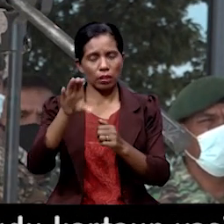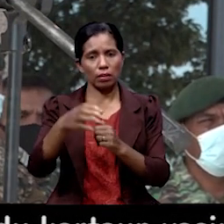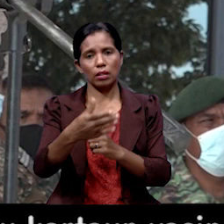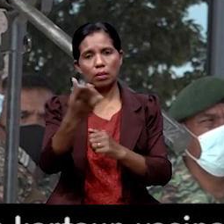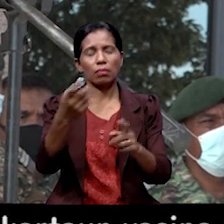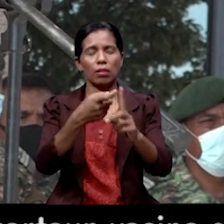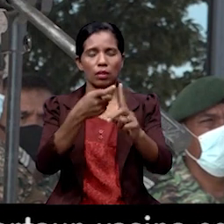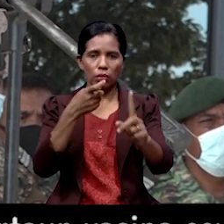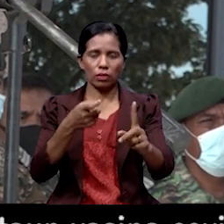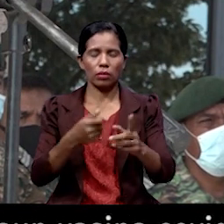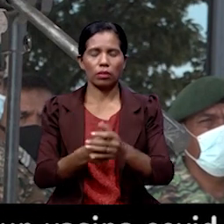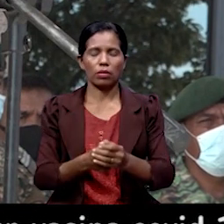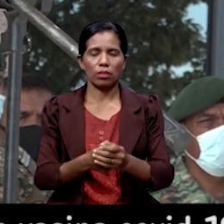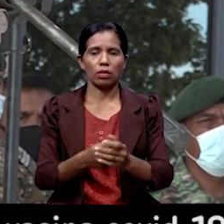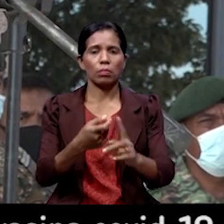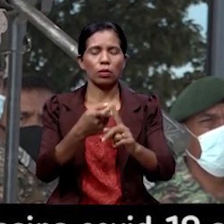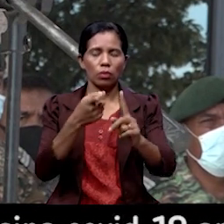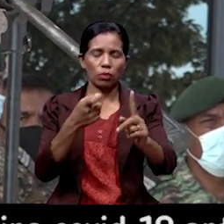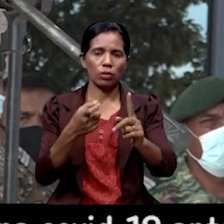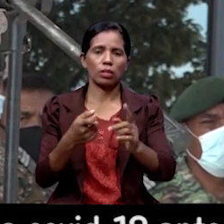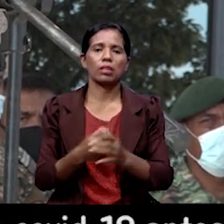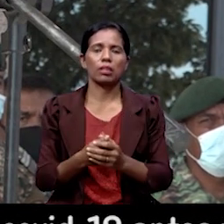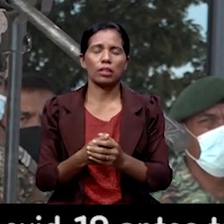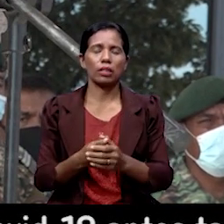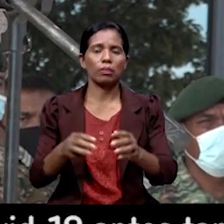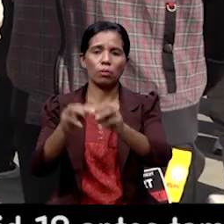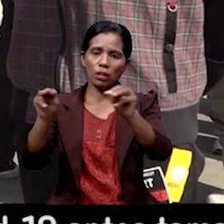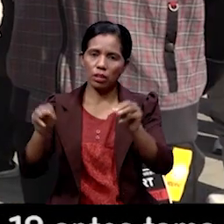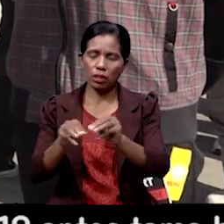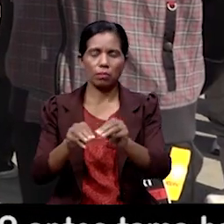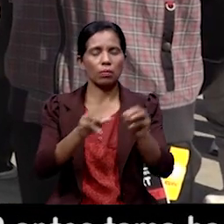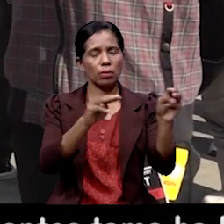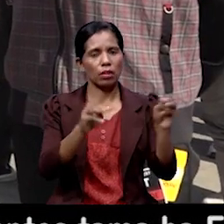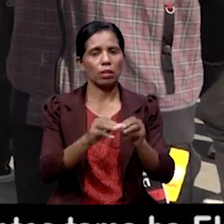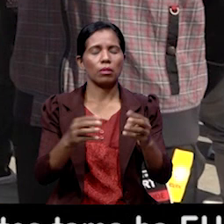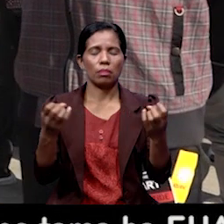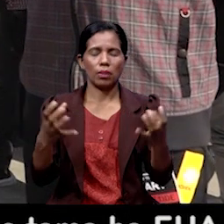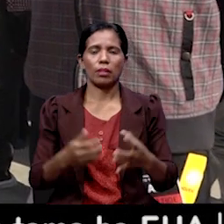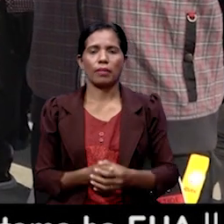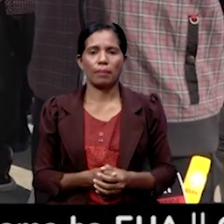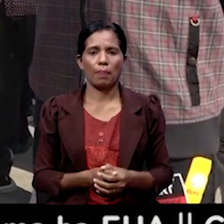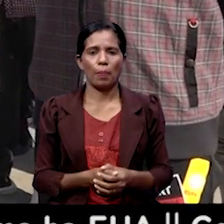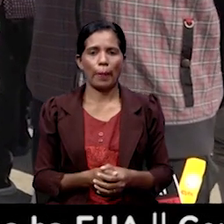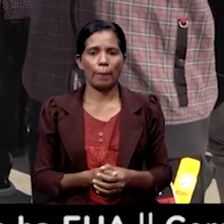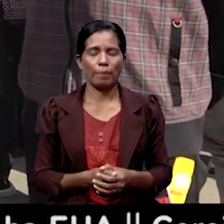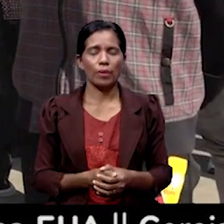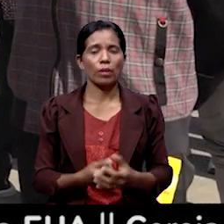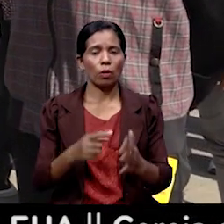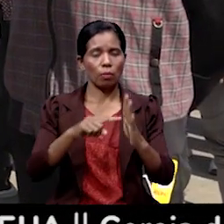husi Rai ulung, rai clara, rai iku. Mas a partir oi mba